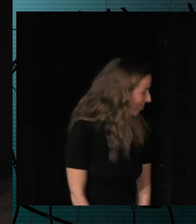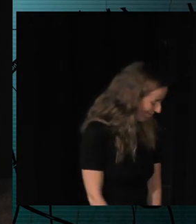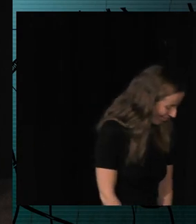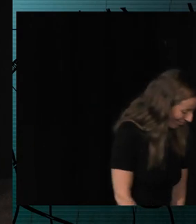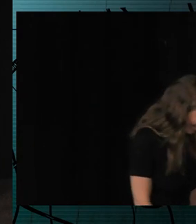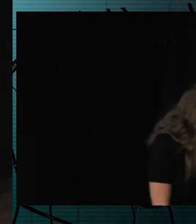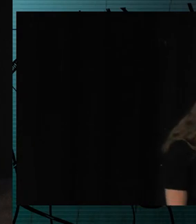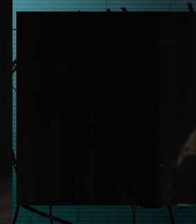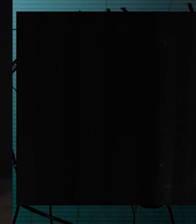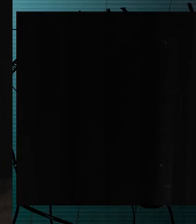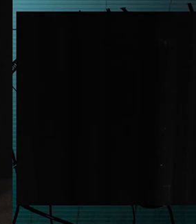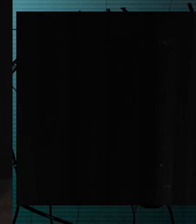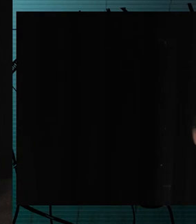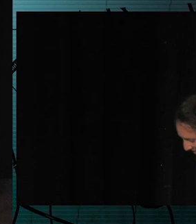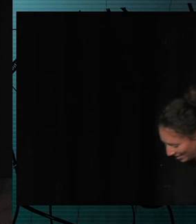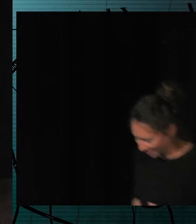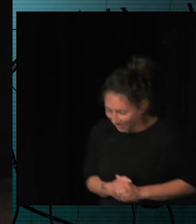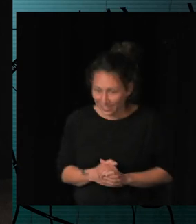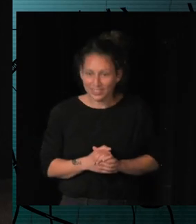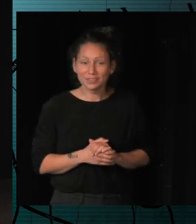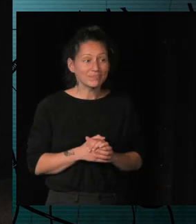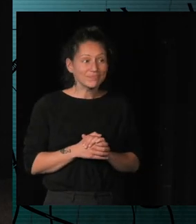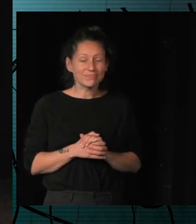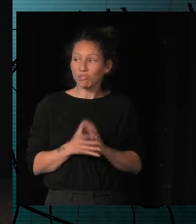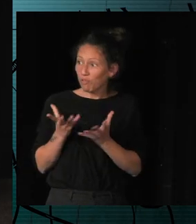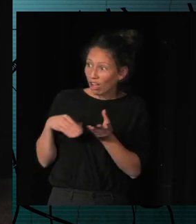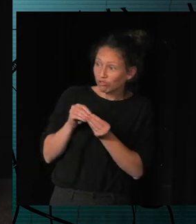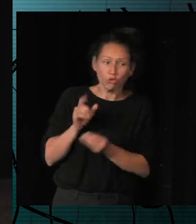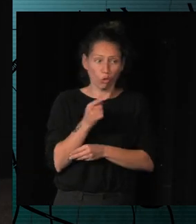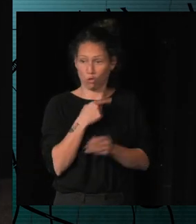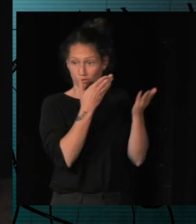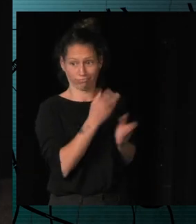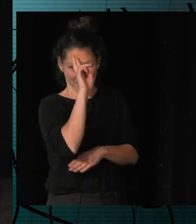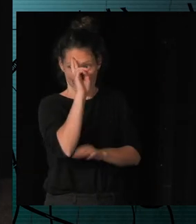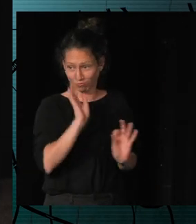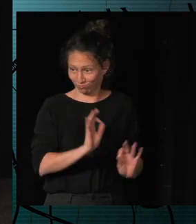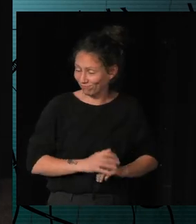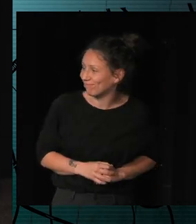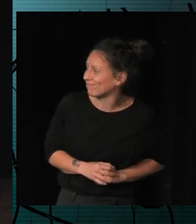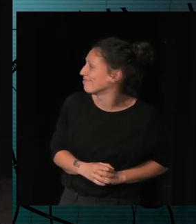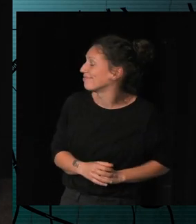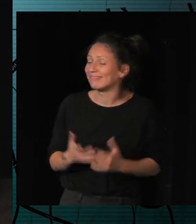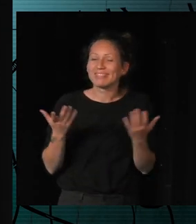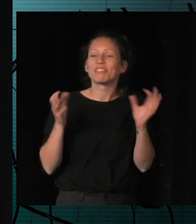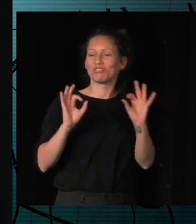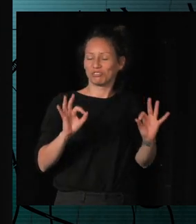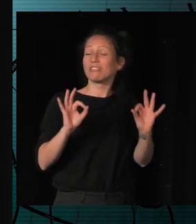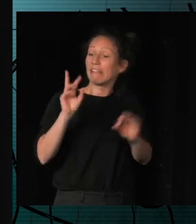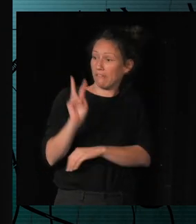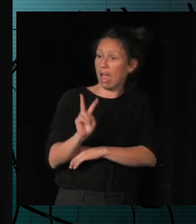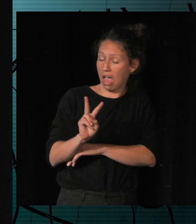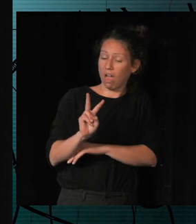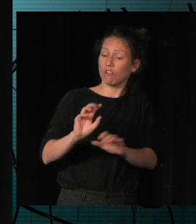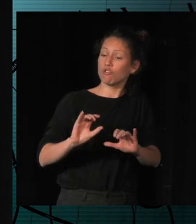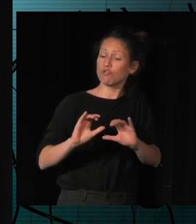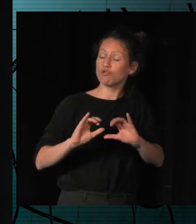h non elle a raison ouais ok parfait c'est vrai non c'est vrai qu'elles avaient une signification très pertinente dans le de où